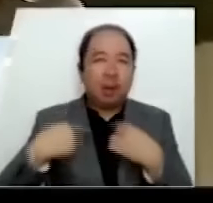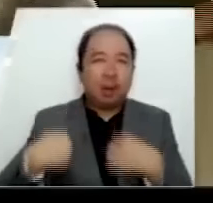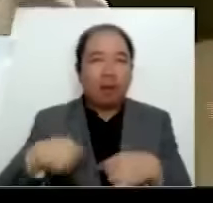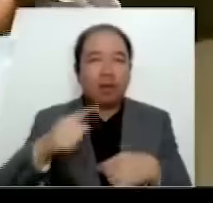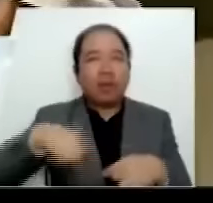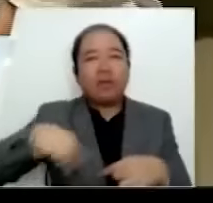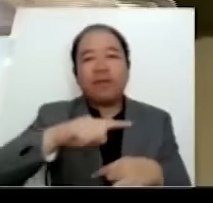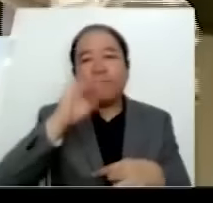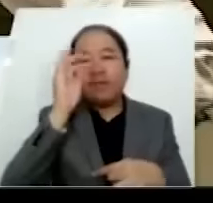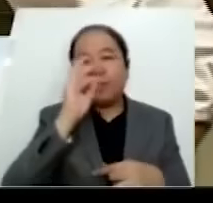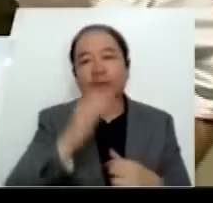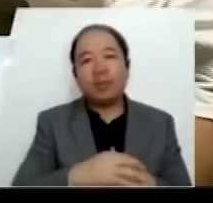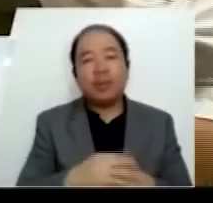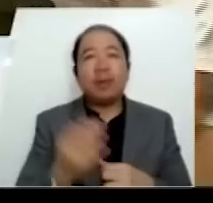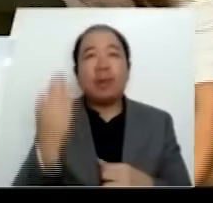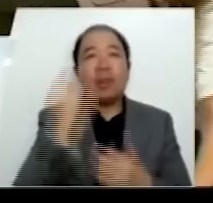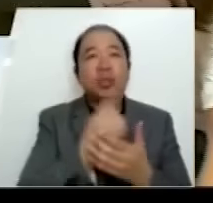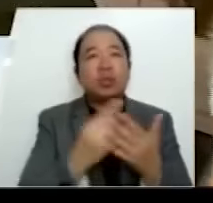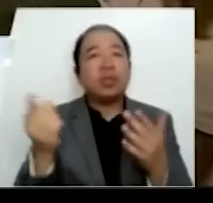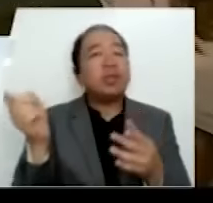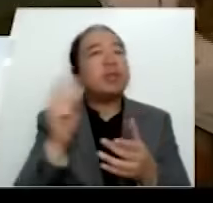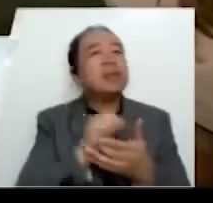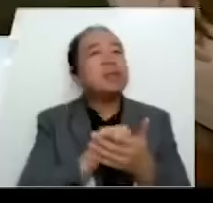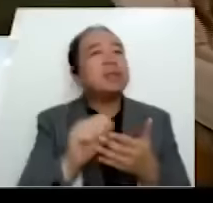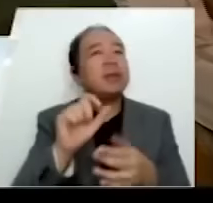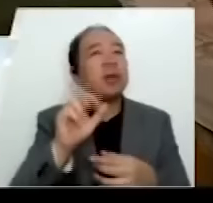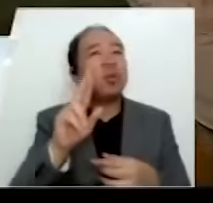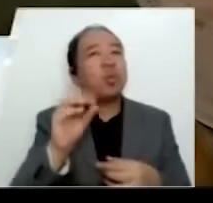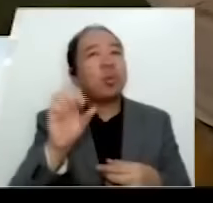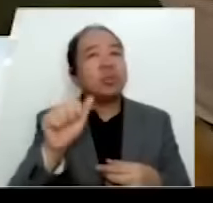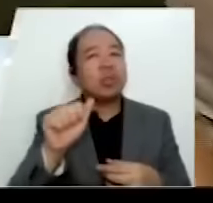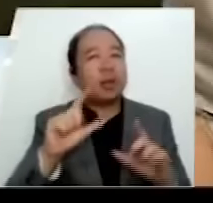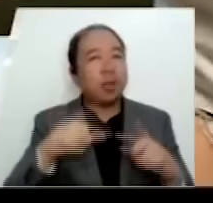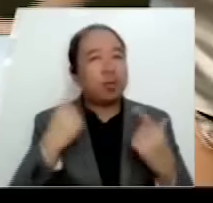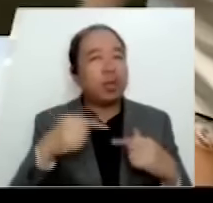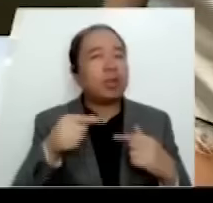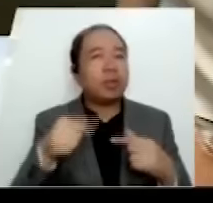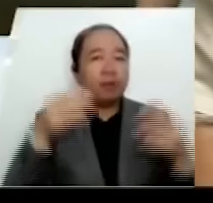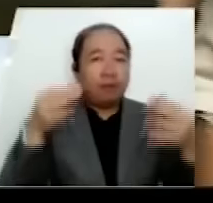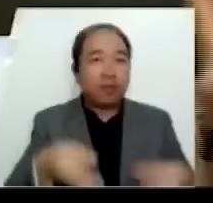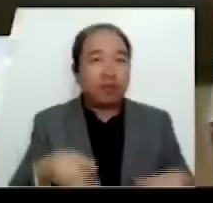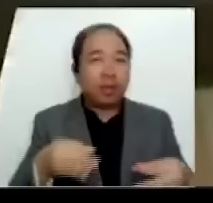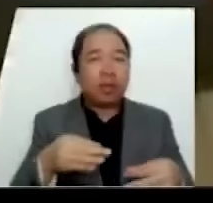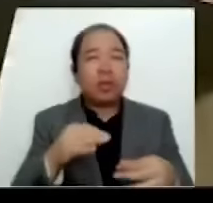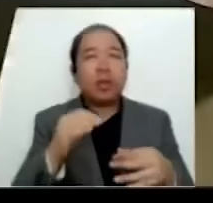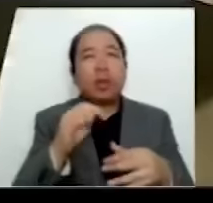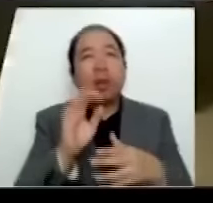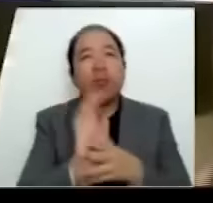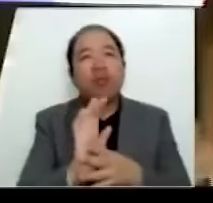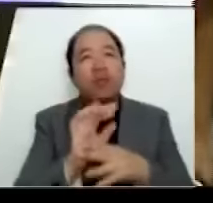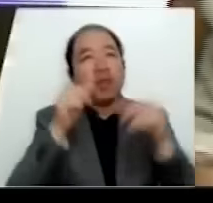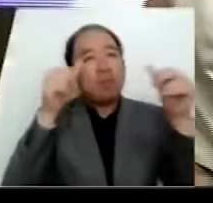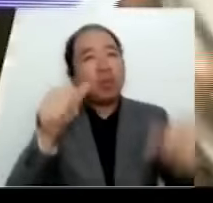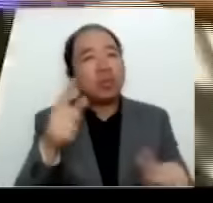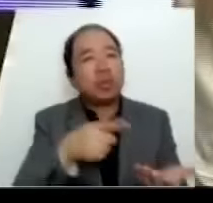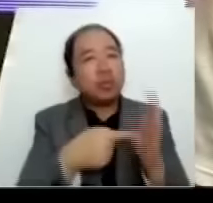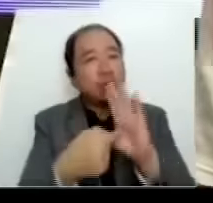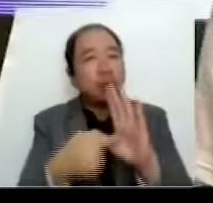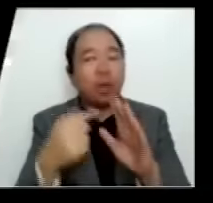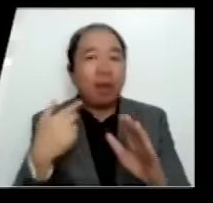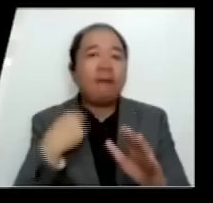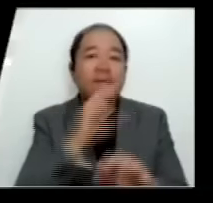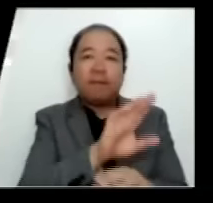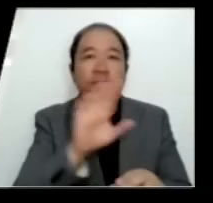Last week sa Santa Rosa, Laguna naman nila ginawa ang official movie poster reveal kung saan present pa ang kani-kanilang